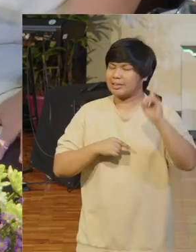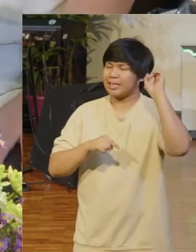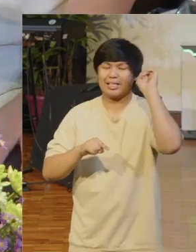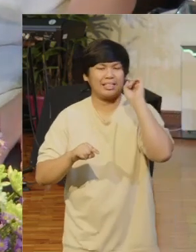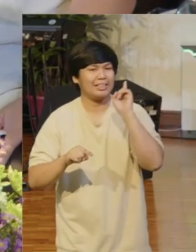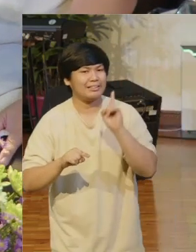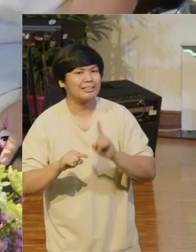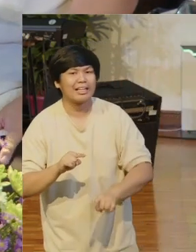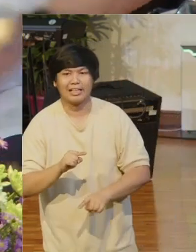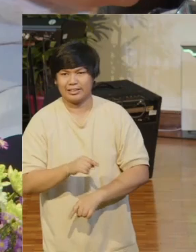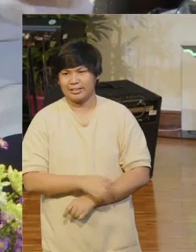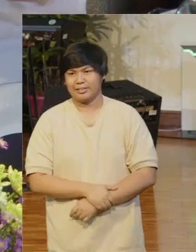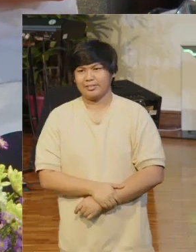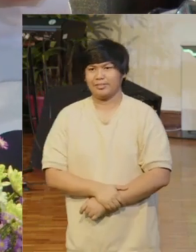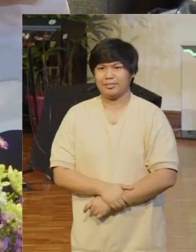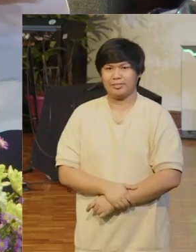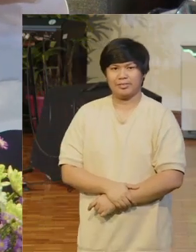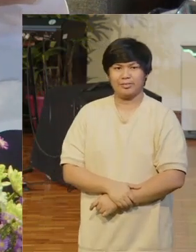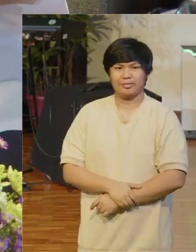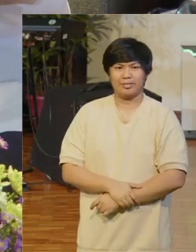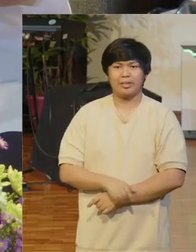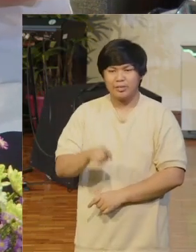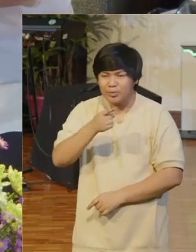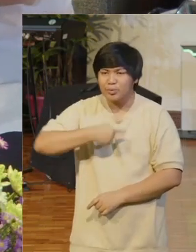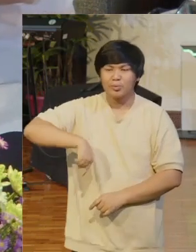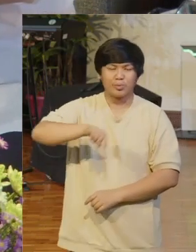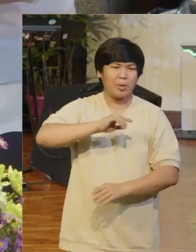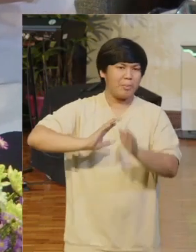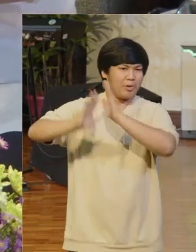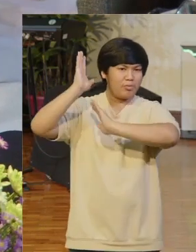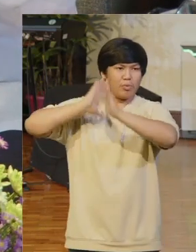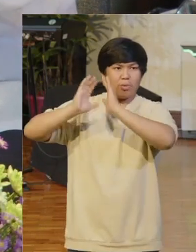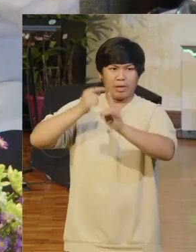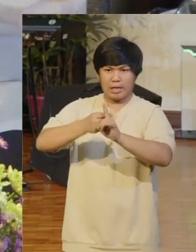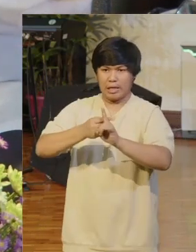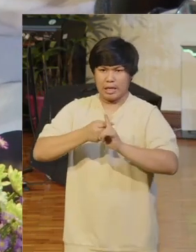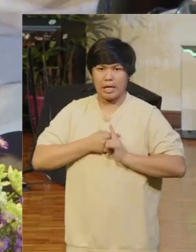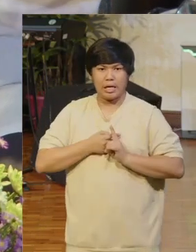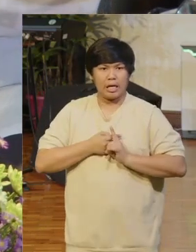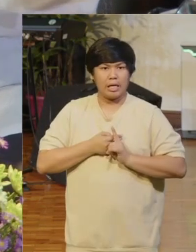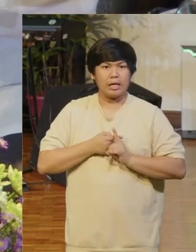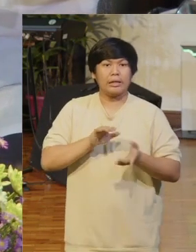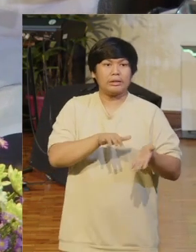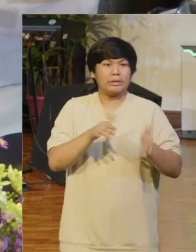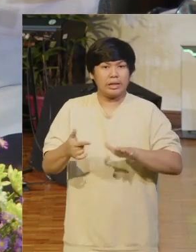revelasyon ng Diyos. Ganun po tayo lahat dati. We were dead.